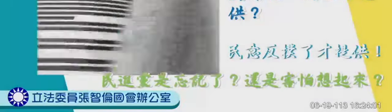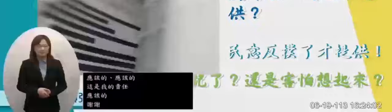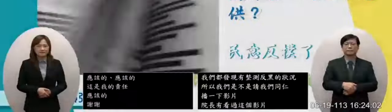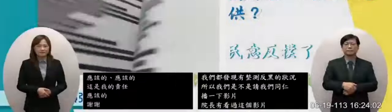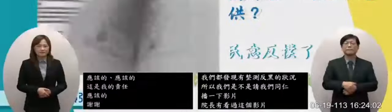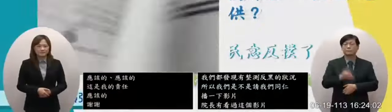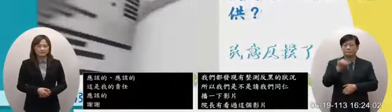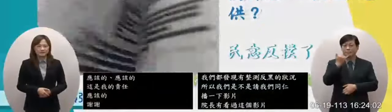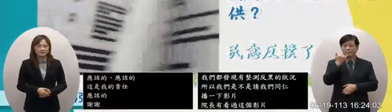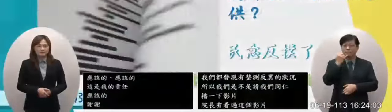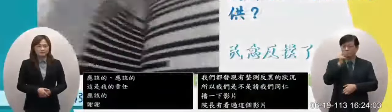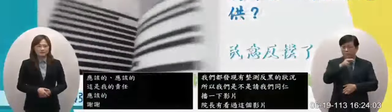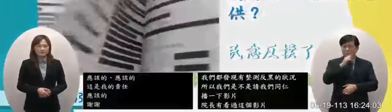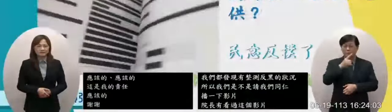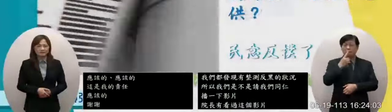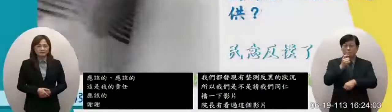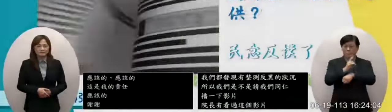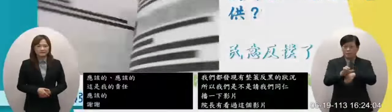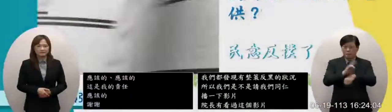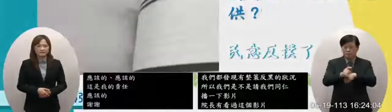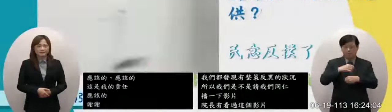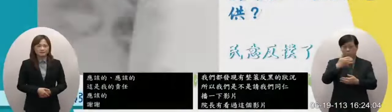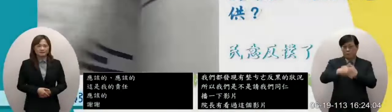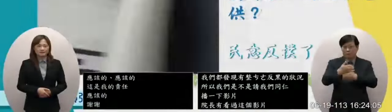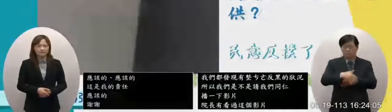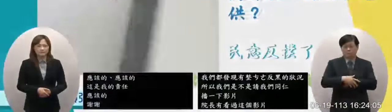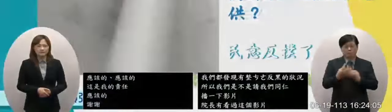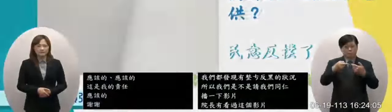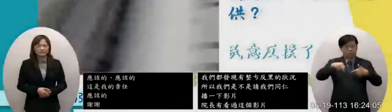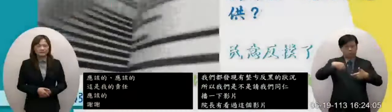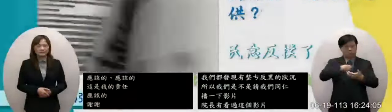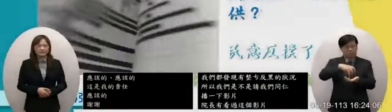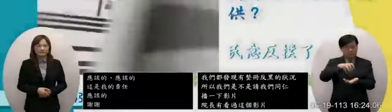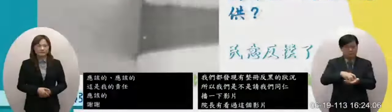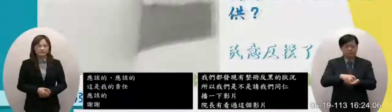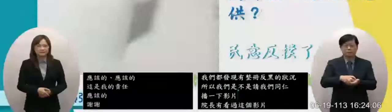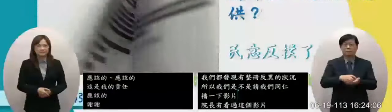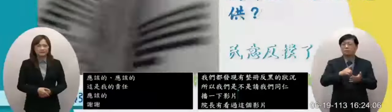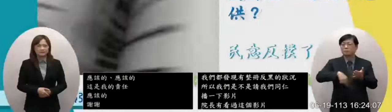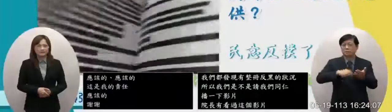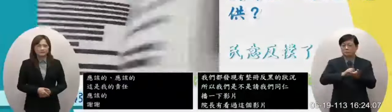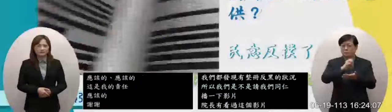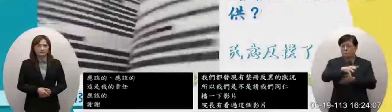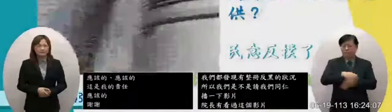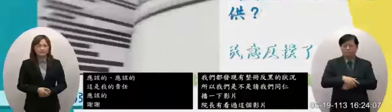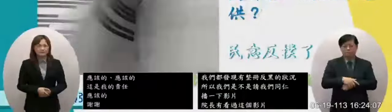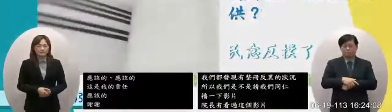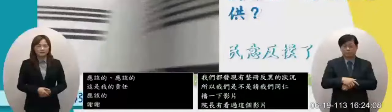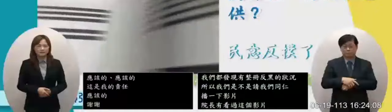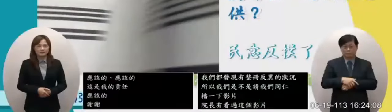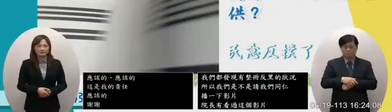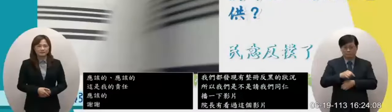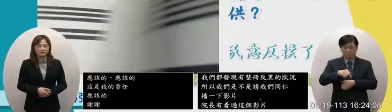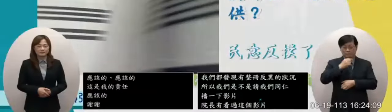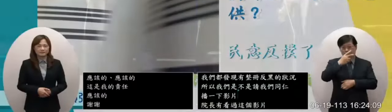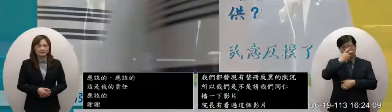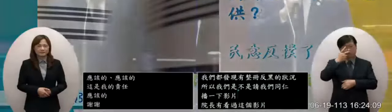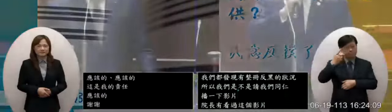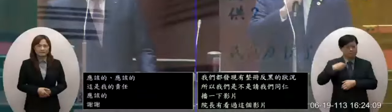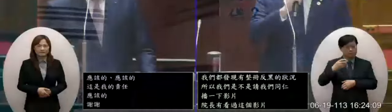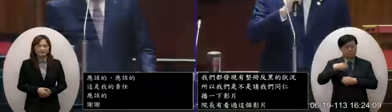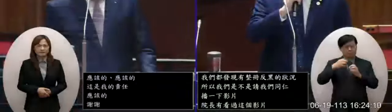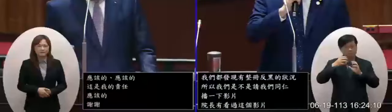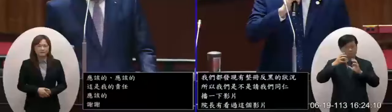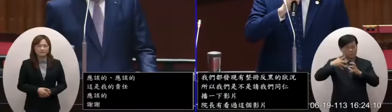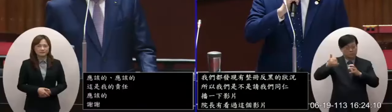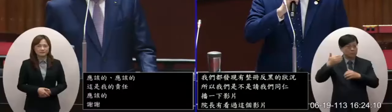好，可以看到哦，这15秒的影片哦，这个数位身份证哦，我简单跟卓院长报告，这个数位身份证哦是赖清德当时当